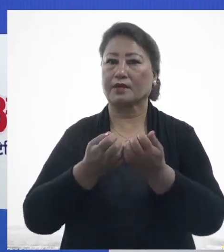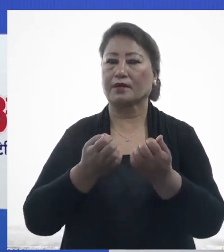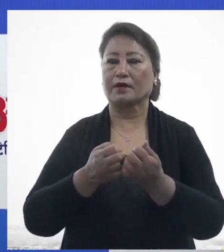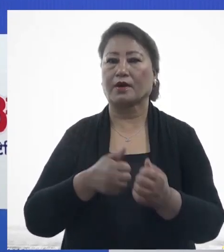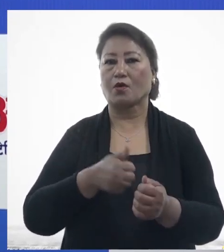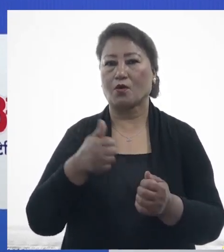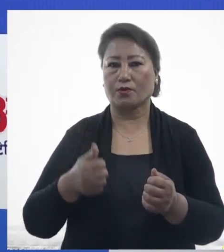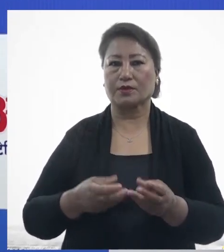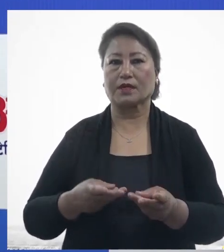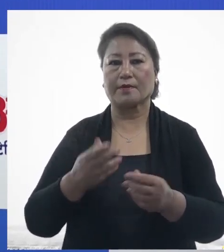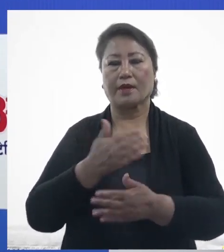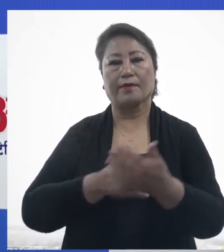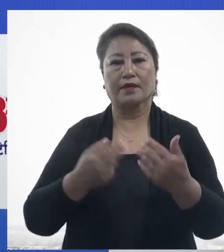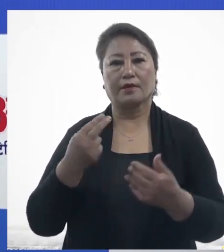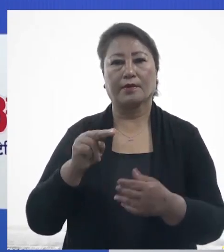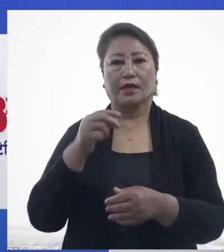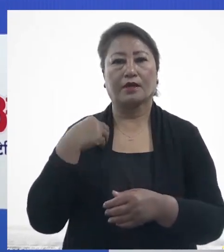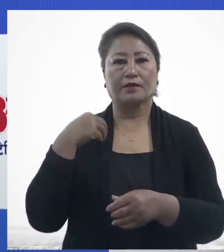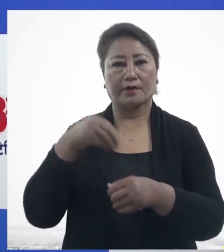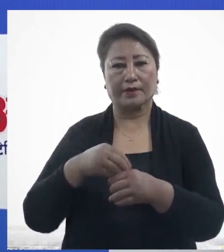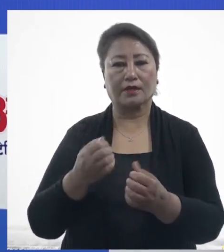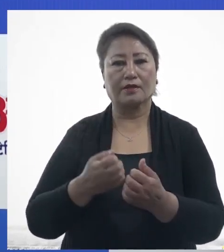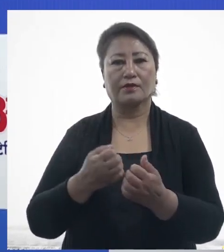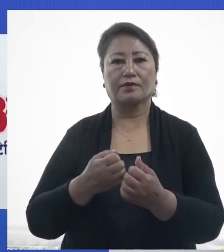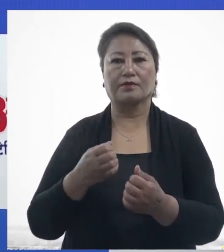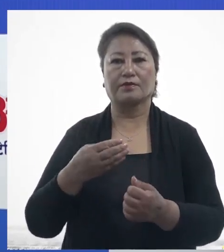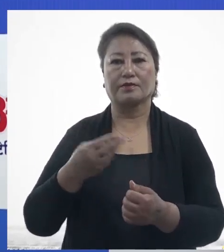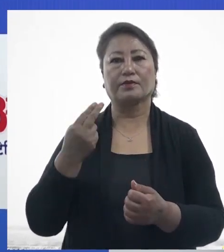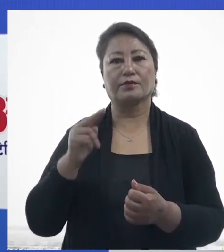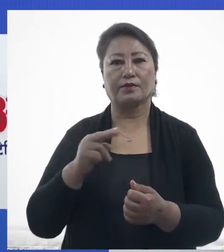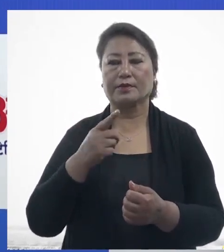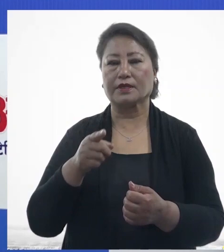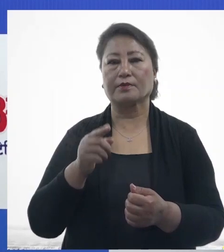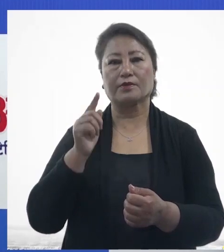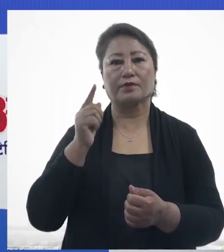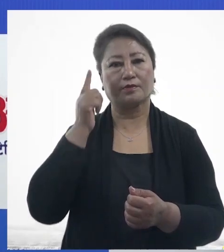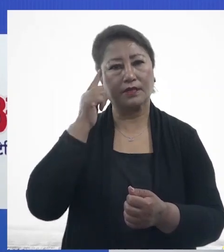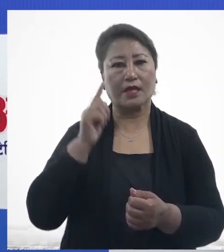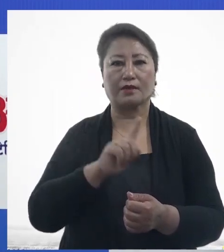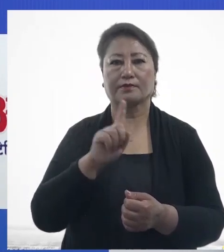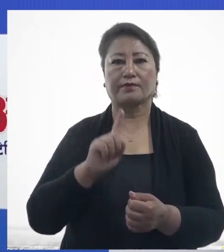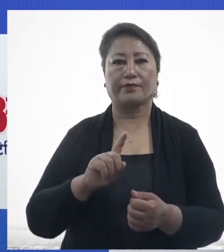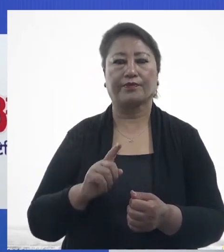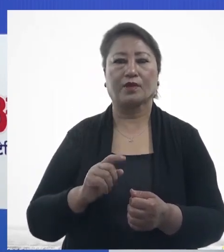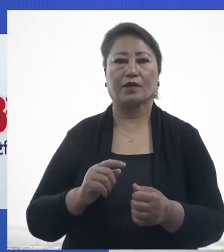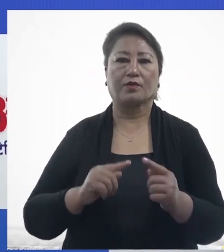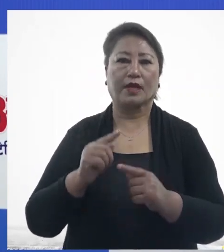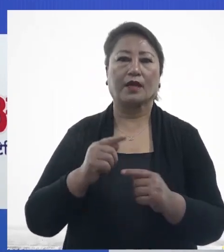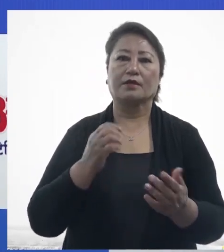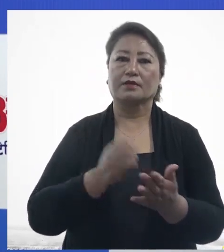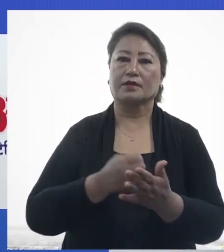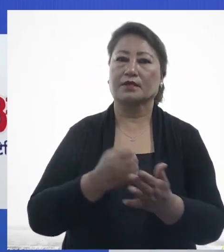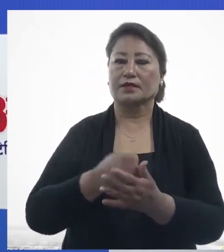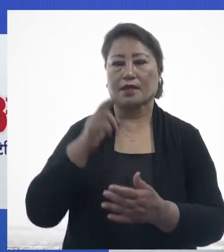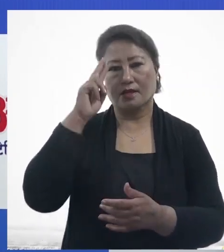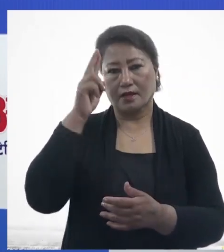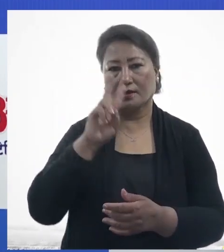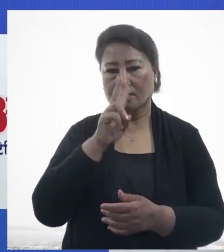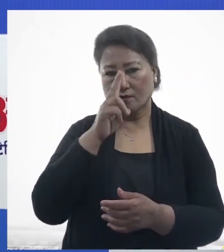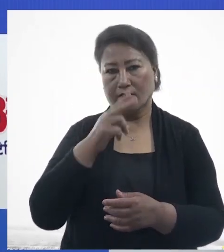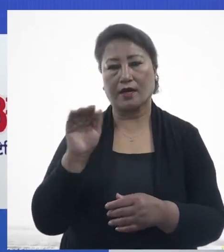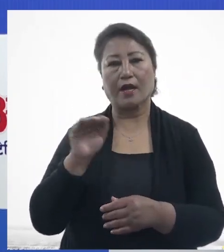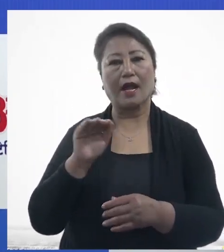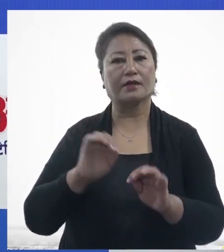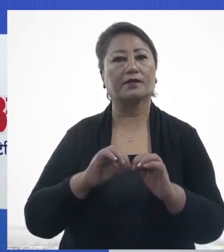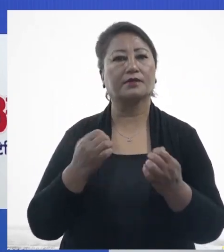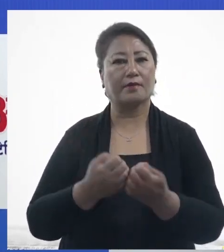बढी सङ्ख्यामा अपाङ्गता भएको व्यक्तिको सहभागिता गर्न पाए पनि हुन्थ्यो होला भनी पनि होला. कुनै सङ्घ संस्था अथवा राज्य अथवा नागरिक समाज